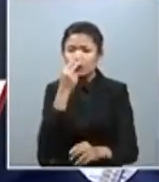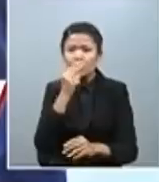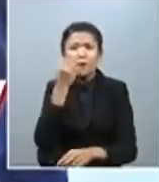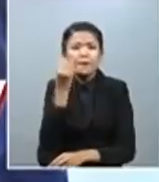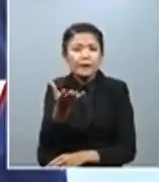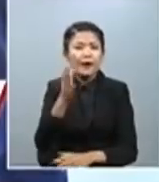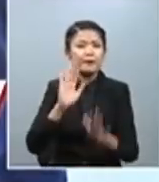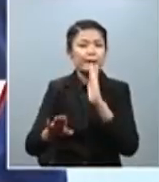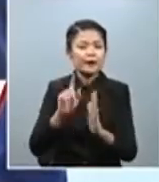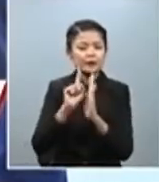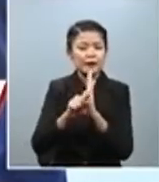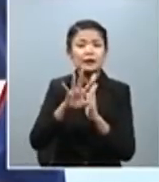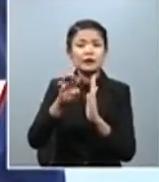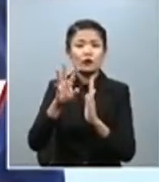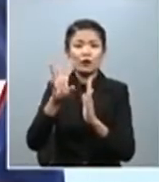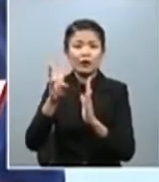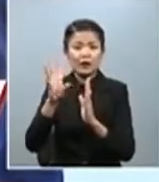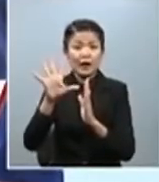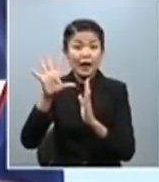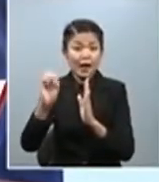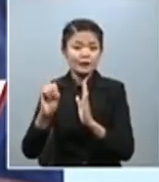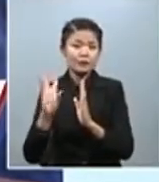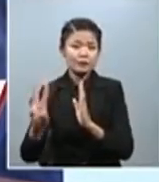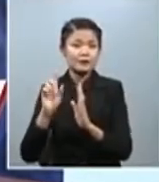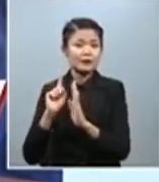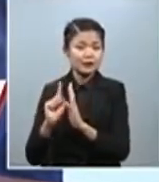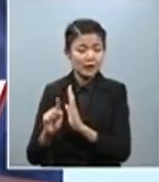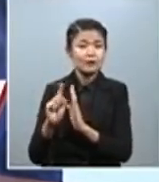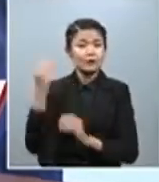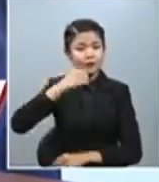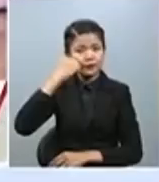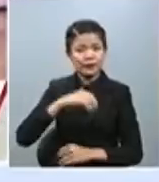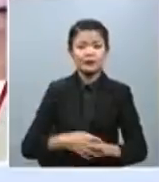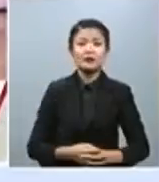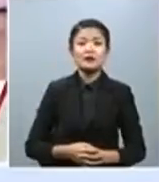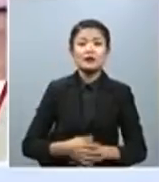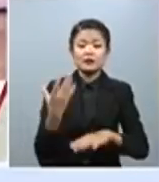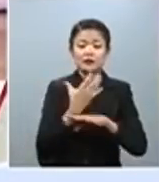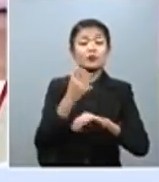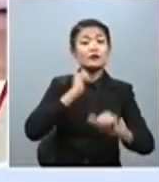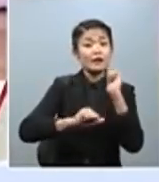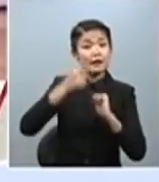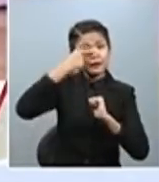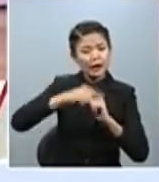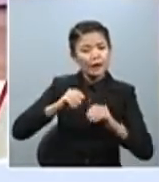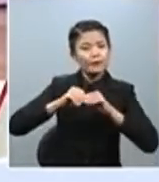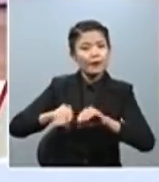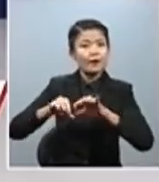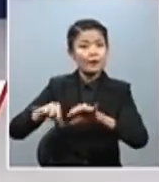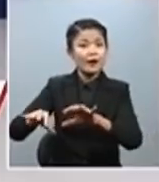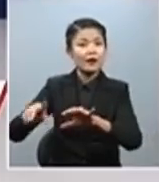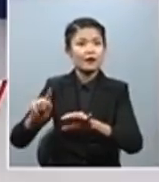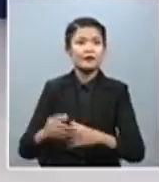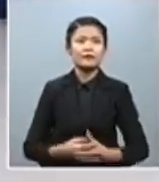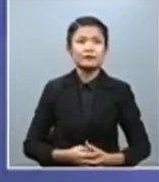ทีต่อเดือนความร่วมมือในครั้งนี้เชื่อว่าจะเป็นการช่วยเผยแพร่ละครไทยและนักแสดงของไทยที่ได้รับความนิยมในจีนอยู่